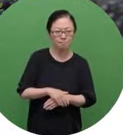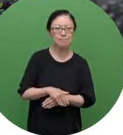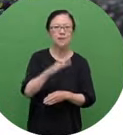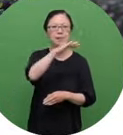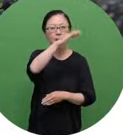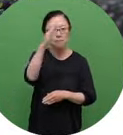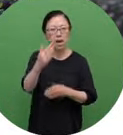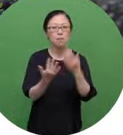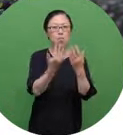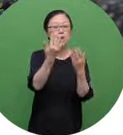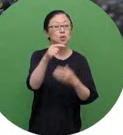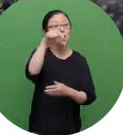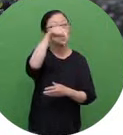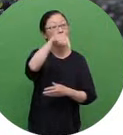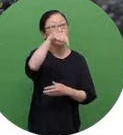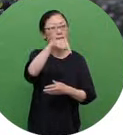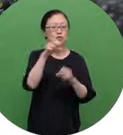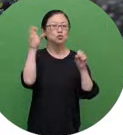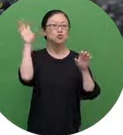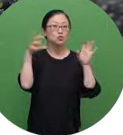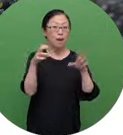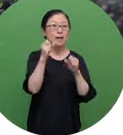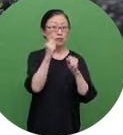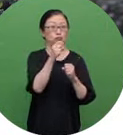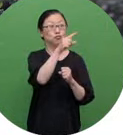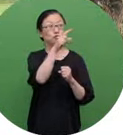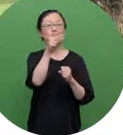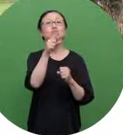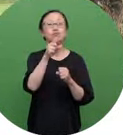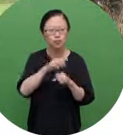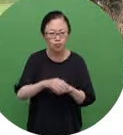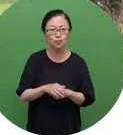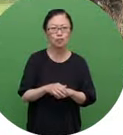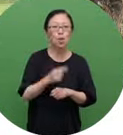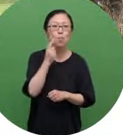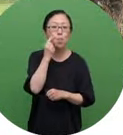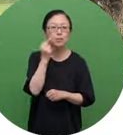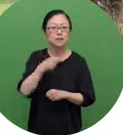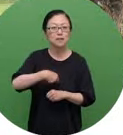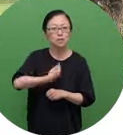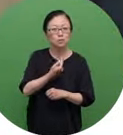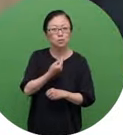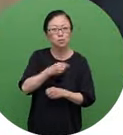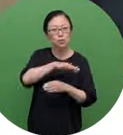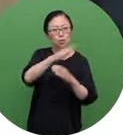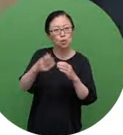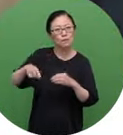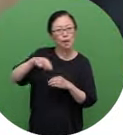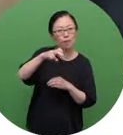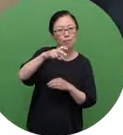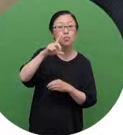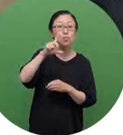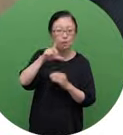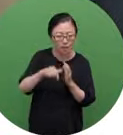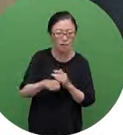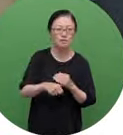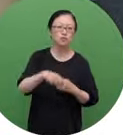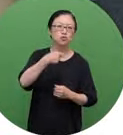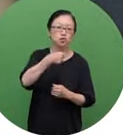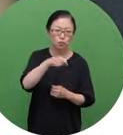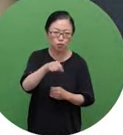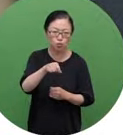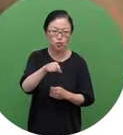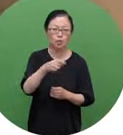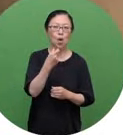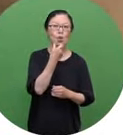生息していますので、山に入るときは自分の存在を知らせるために、こういったクマ鈴であった